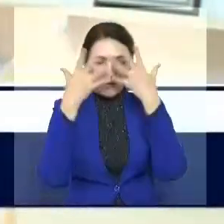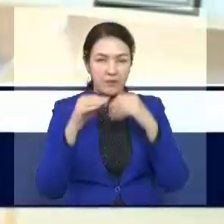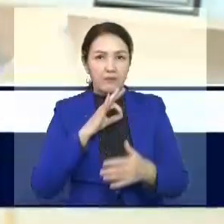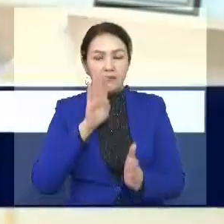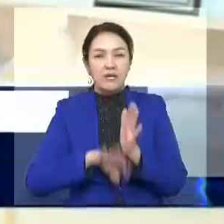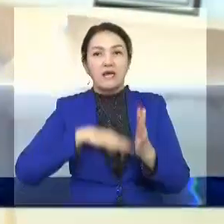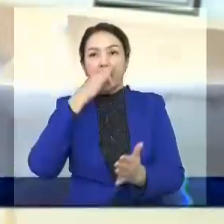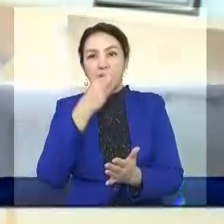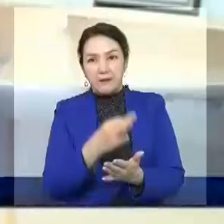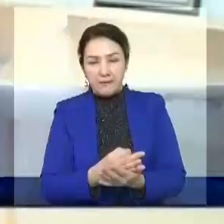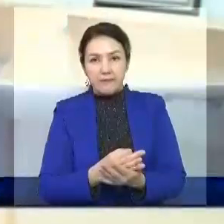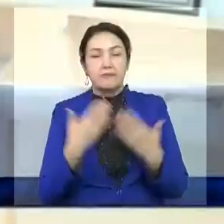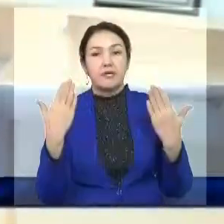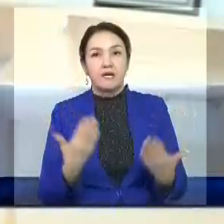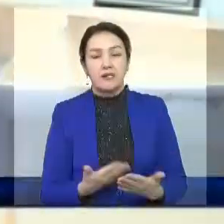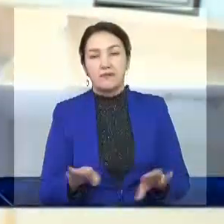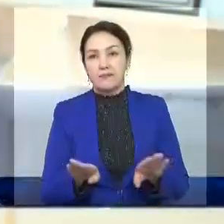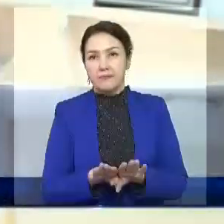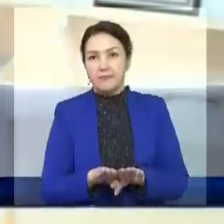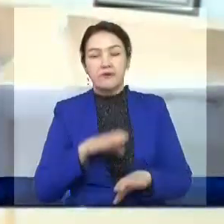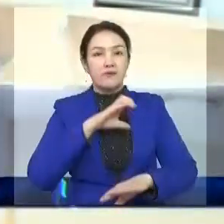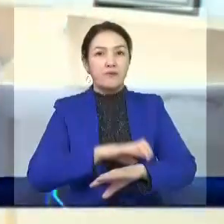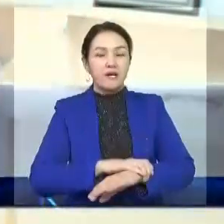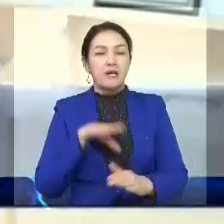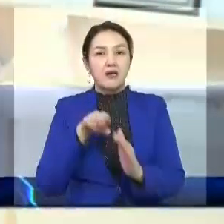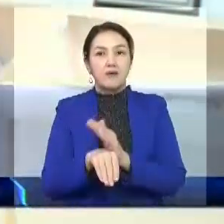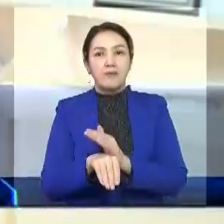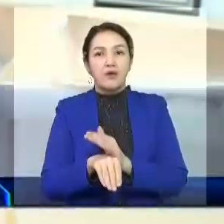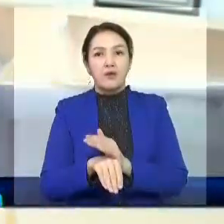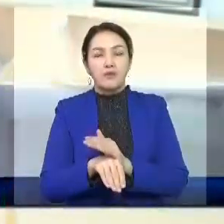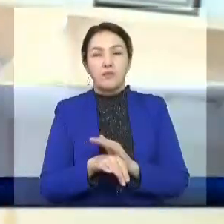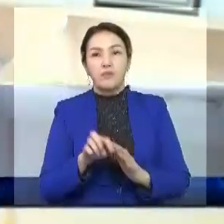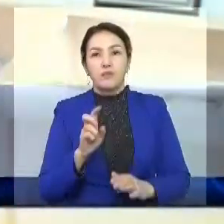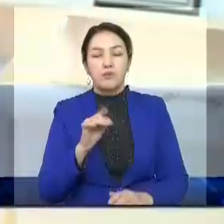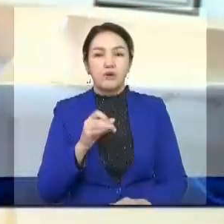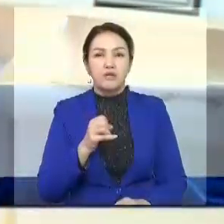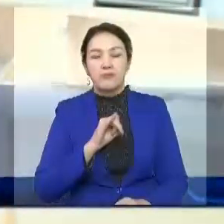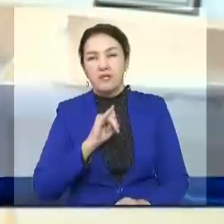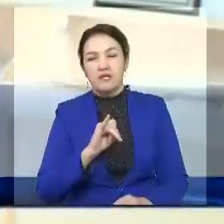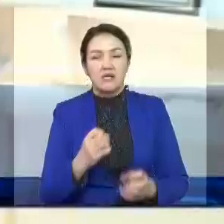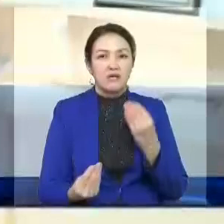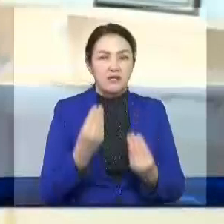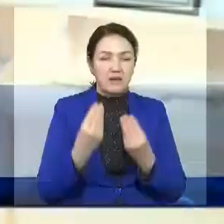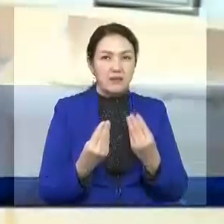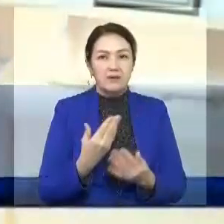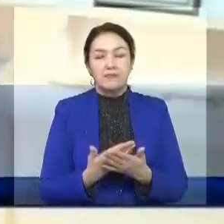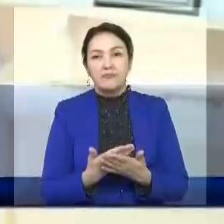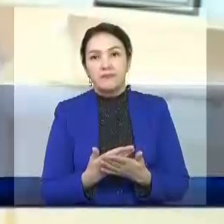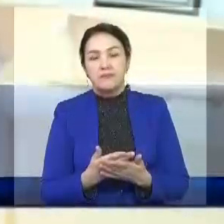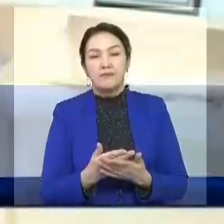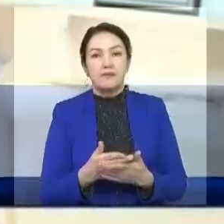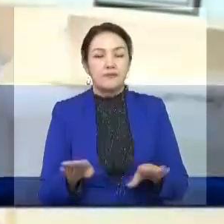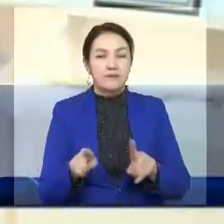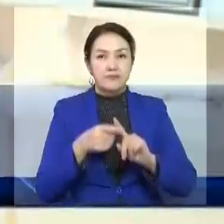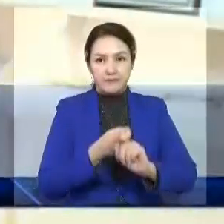Но последние годы это фактором еще добавляется это лудомания, азартные игры. Да? В связи с